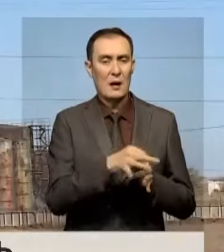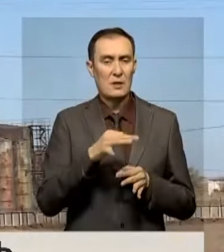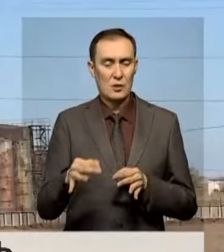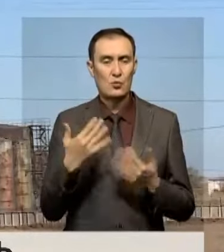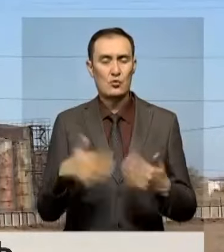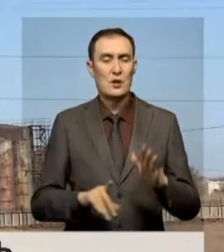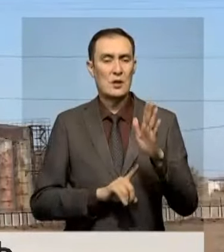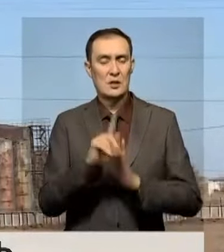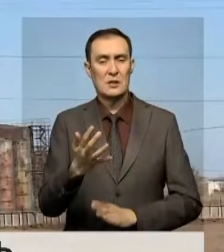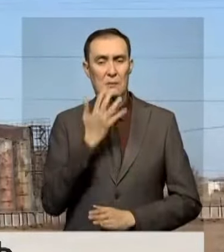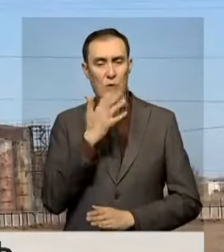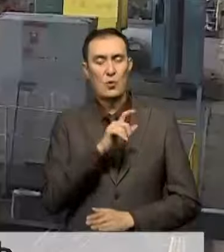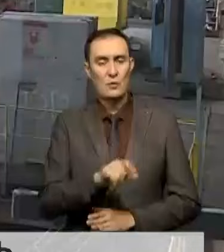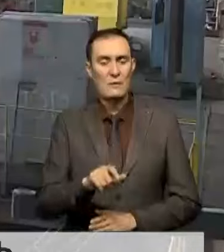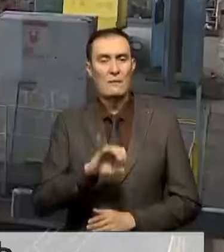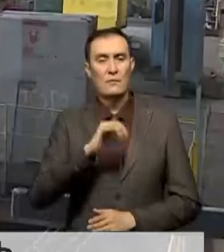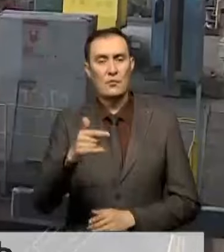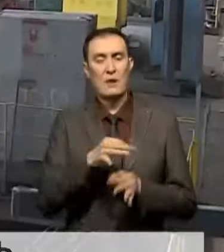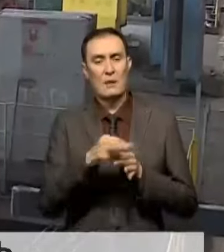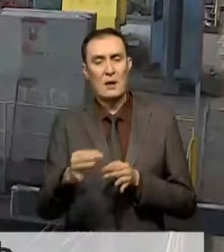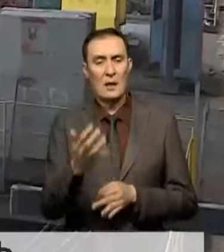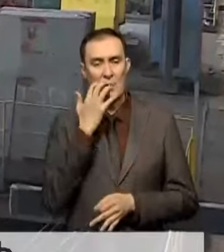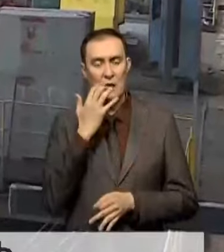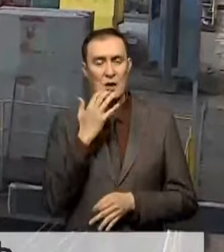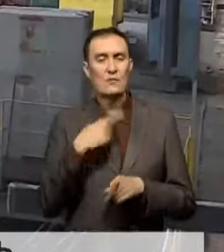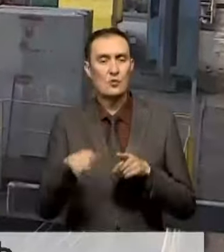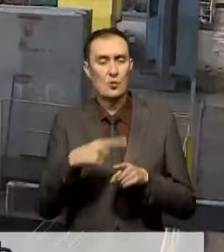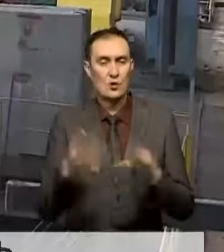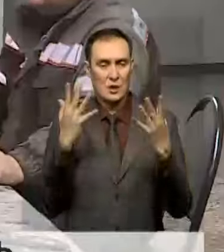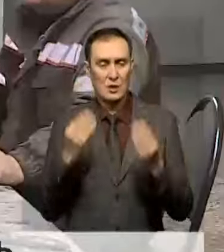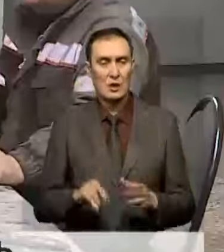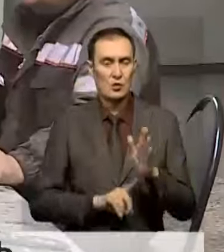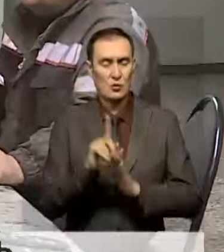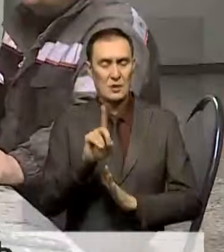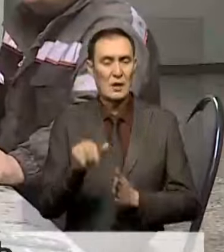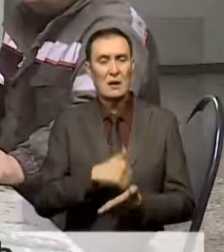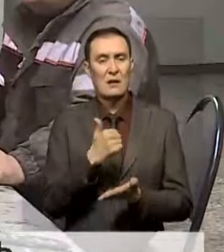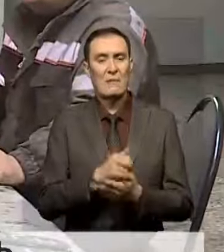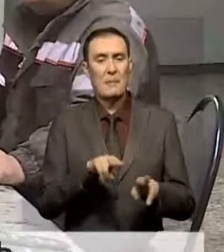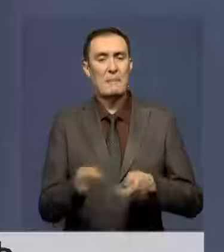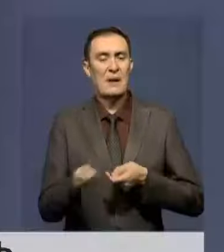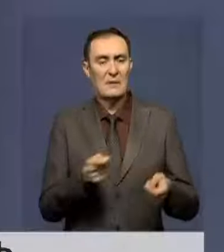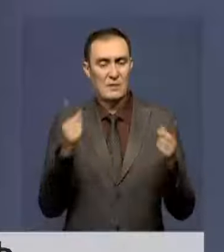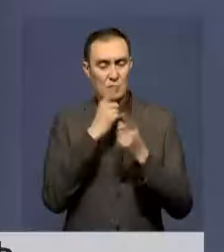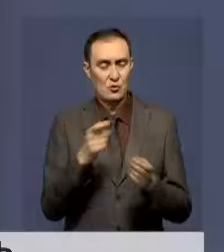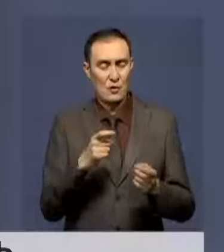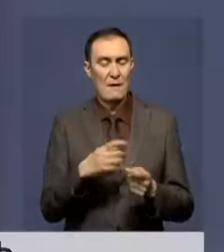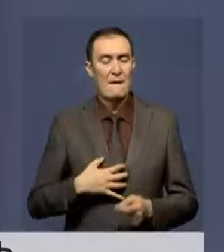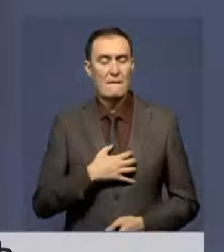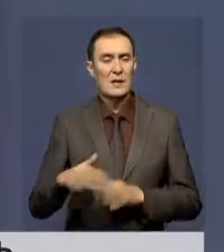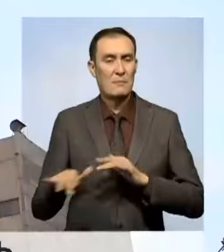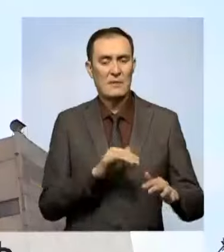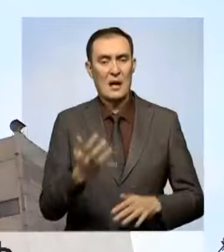страны уже подали тепло жителям. В южных областях отопление подключат в ближайшие дни. Глава правительства подчеркнул, что важно